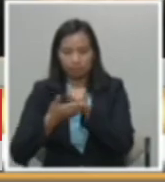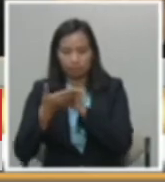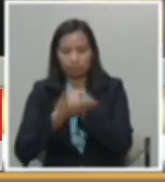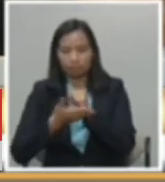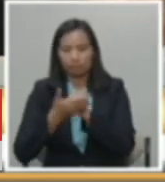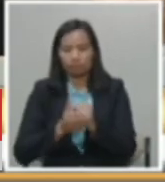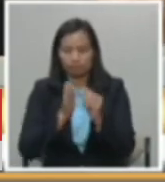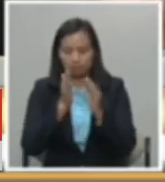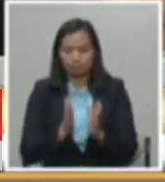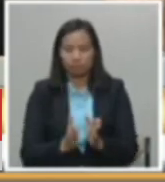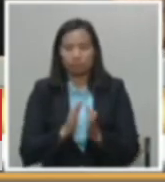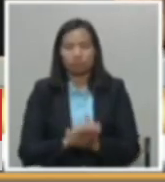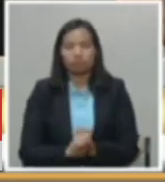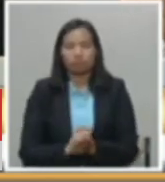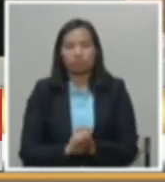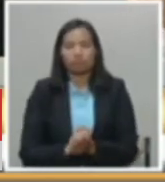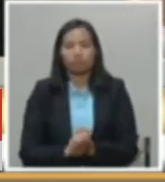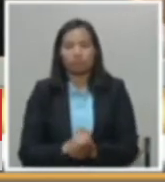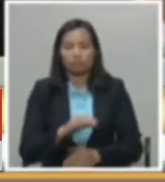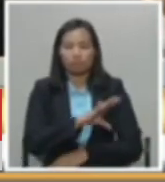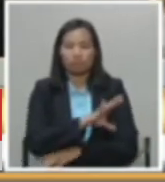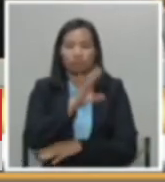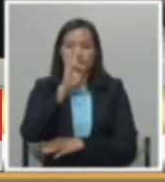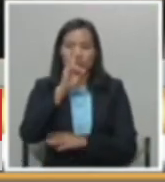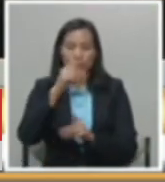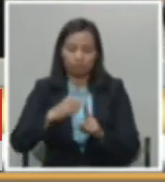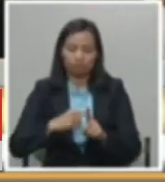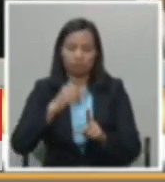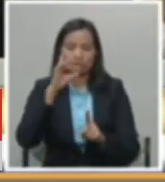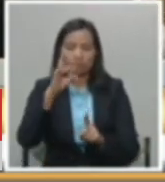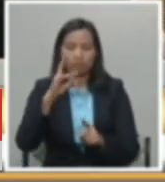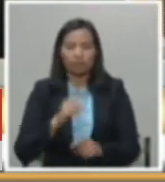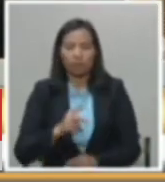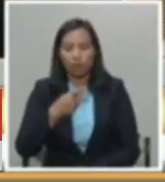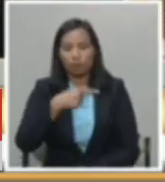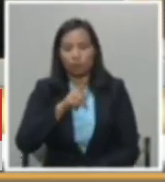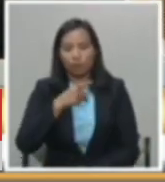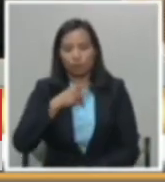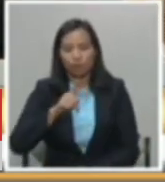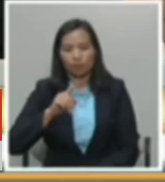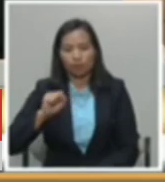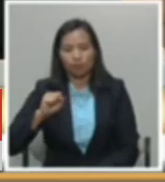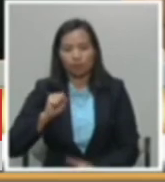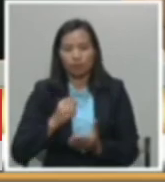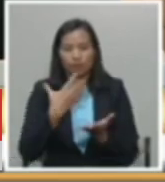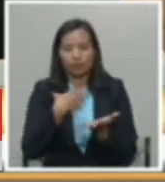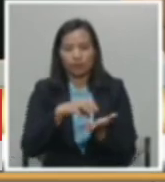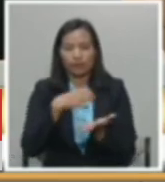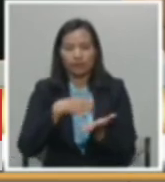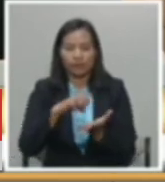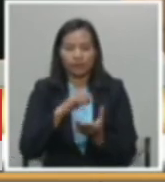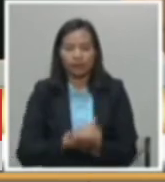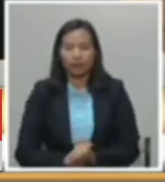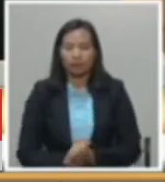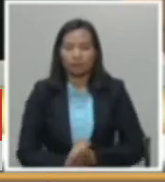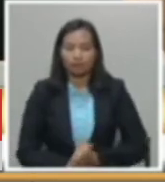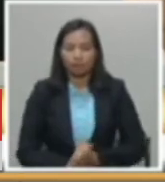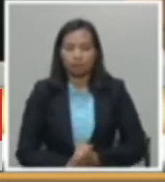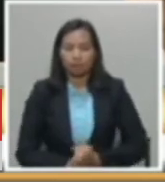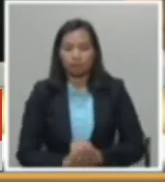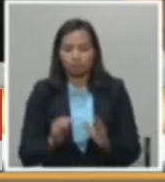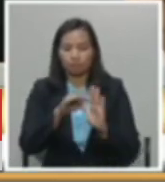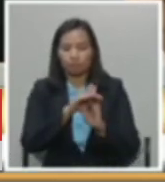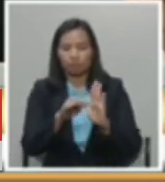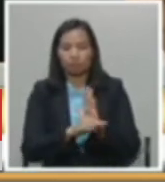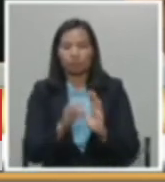อคราวที่วันที่7สิงหาคมนะครับที่ปปส.ได้มารายงานความคืบหน้า